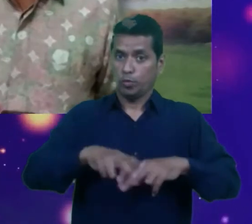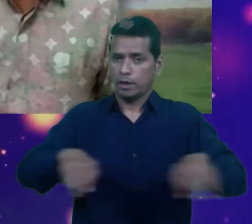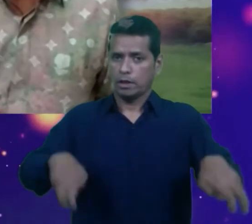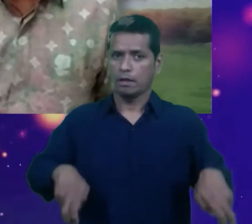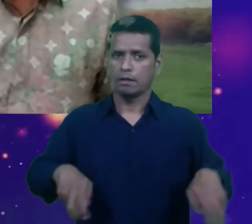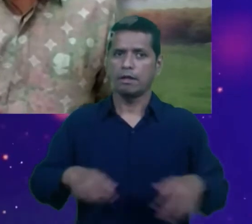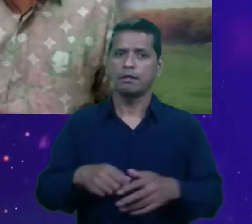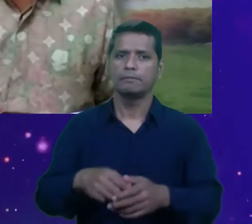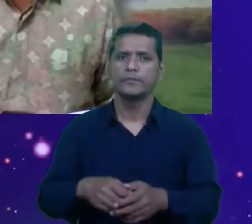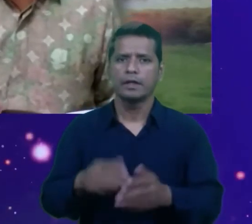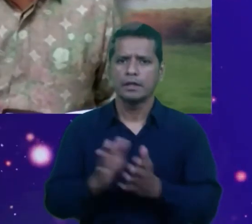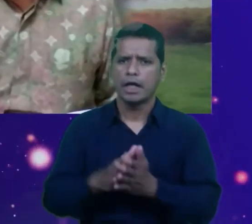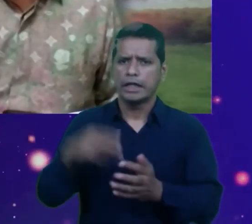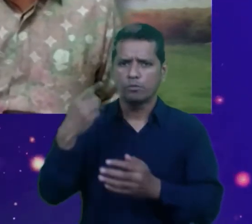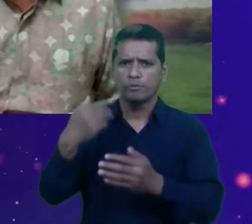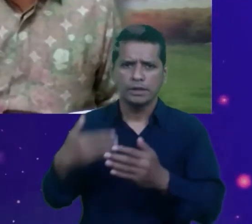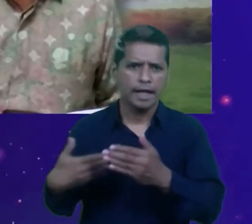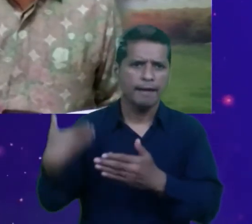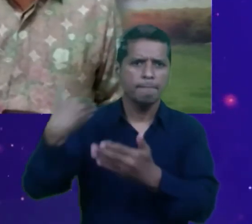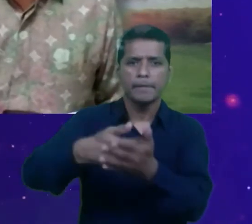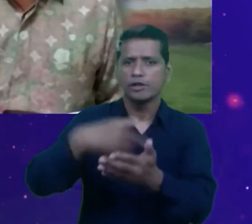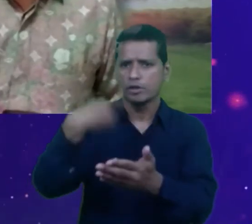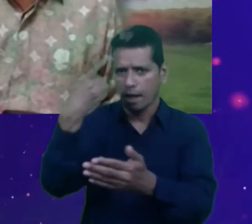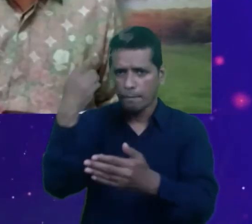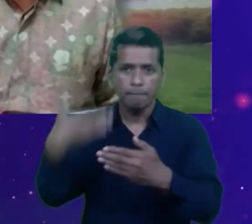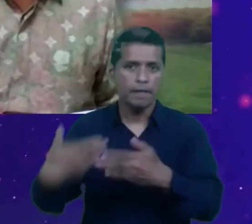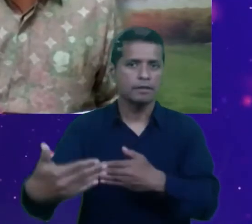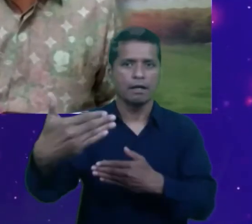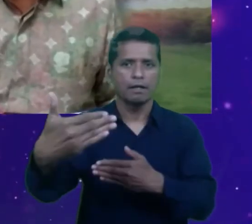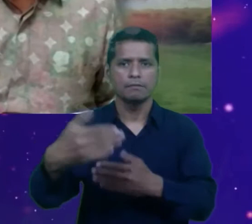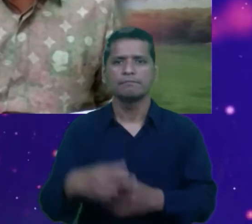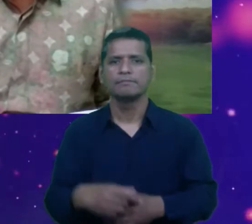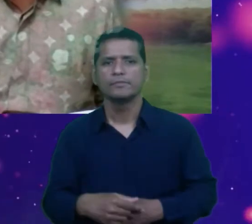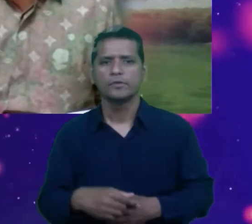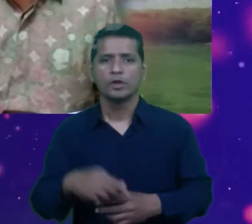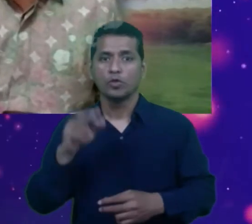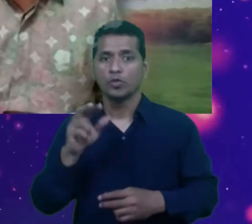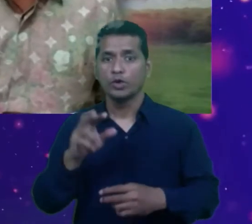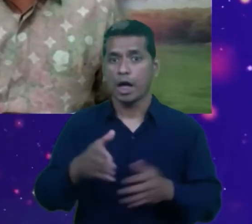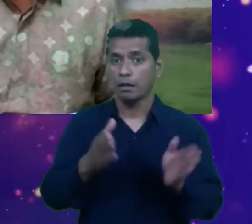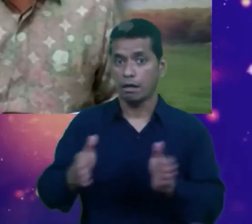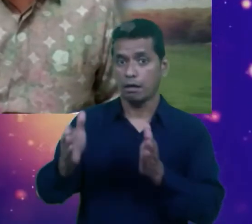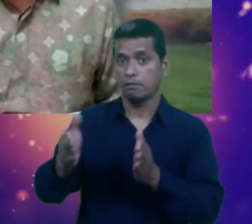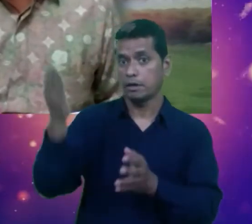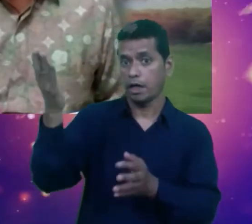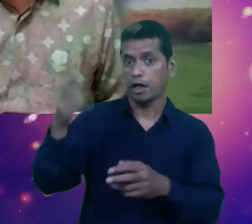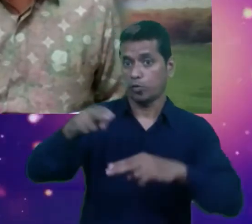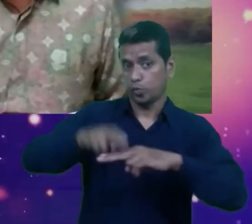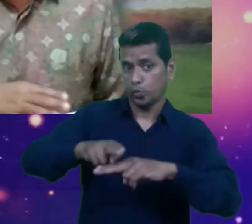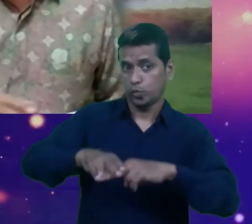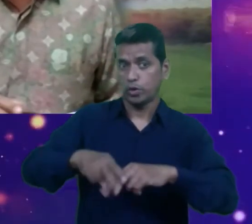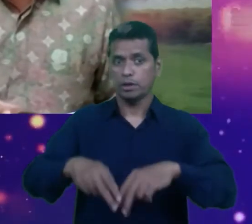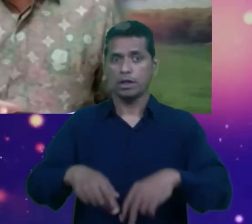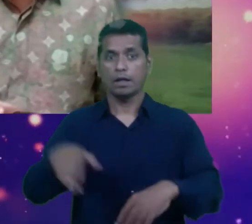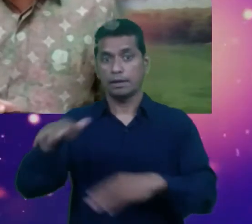sujud menyembah pada saat itu hanyalah keempat makhluk itu dan juga 24 tua-tua. Bahkan dalam